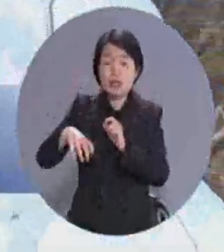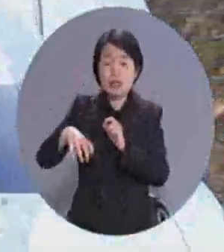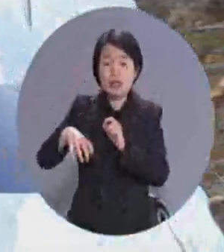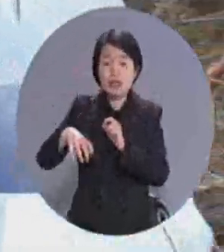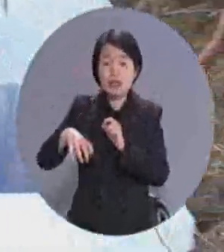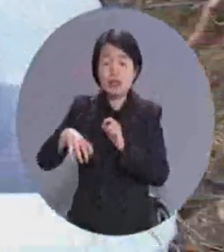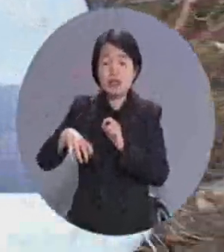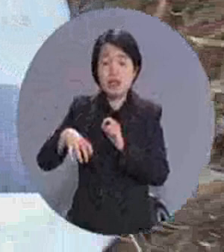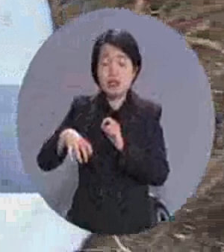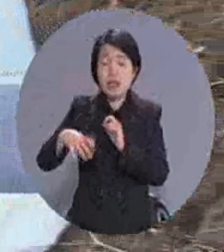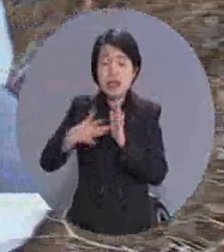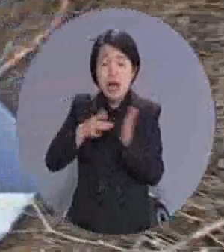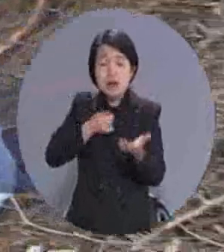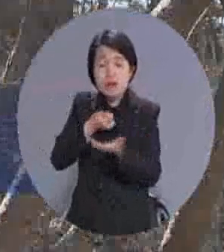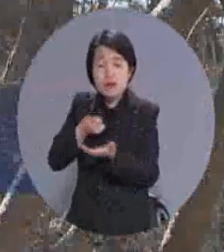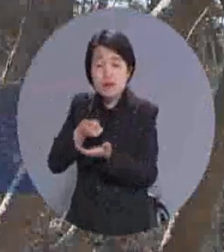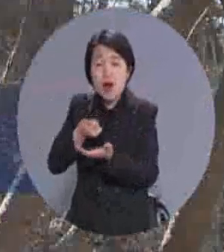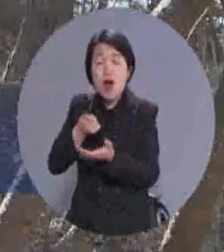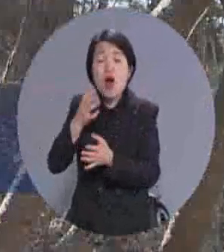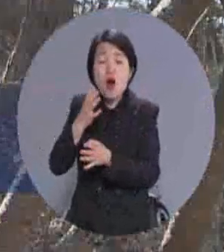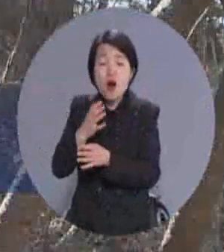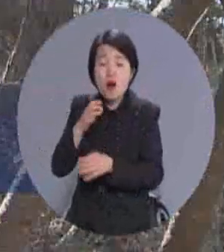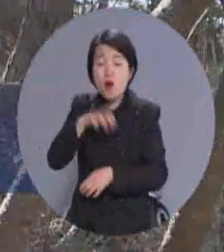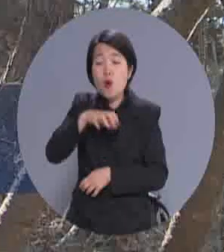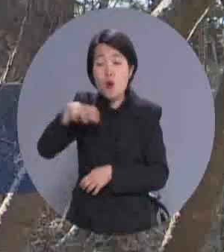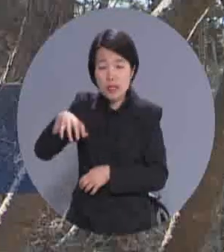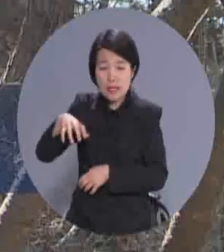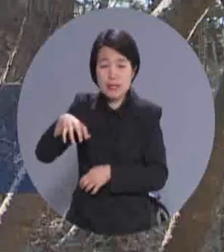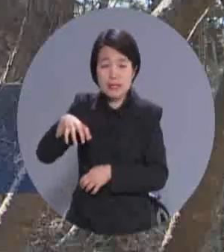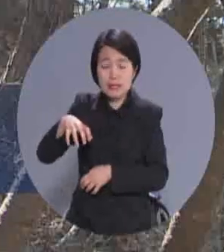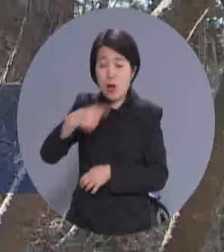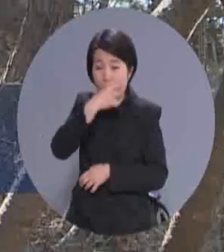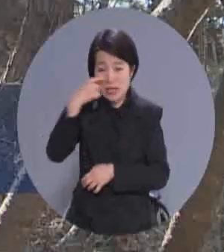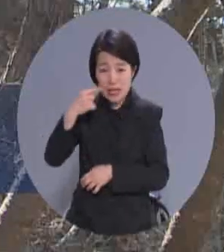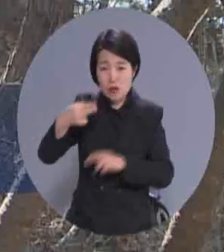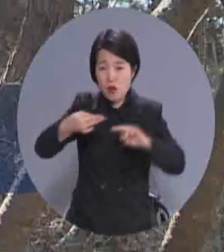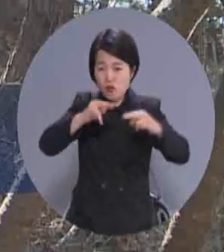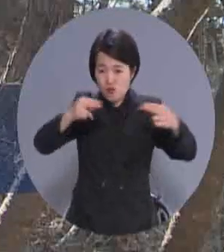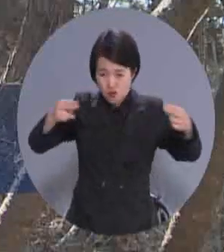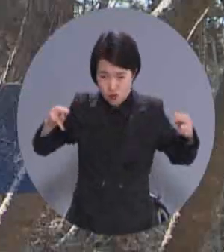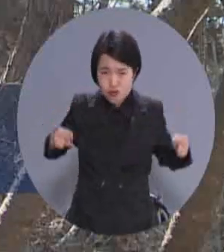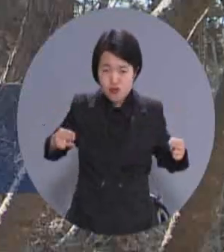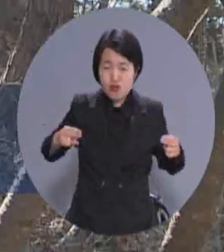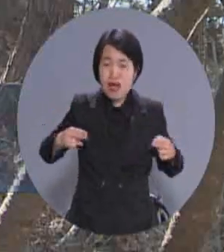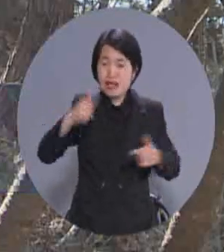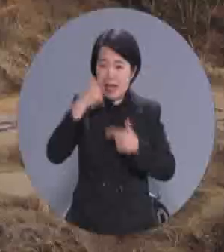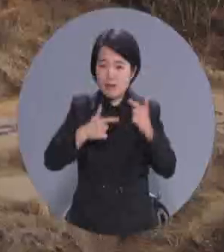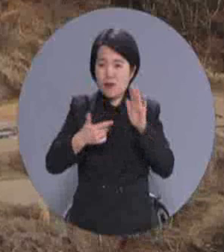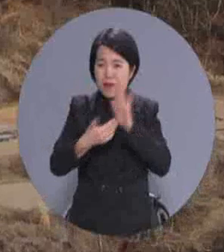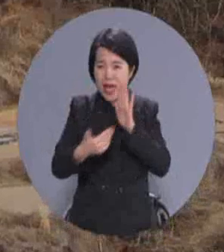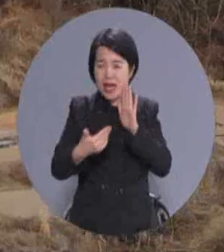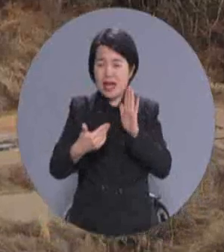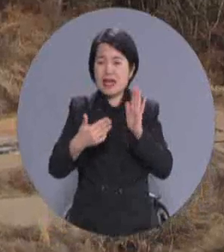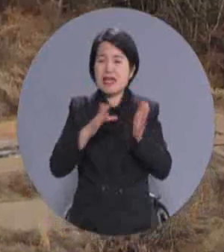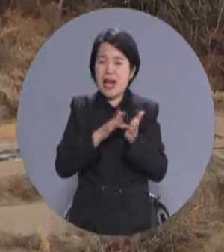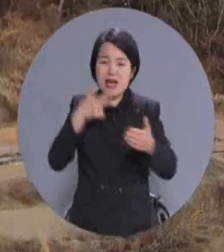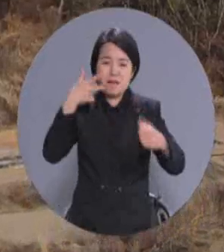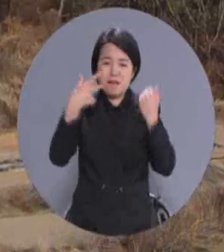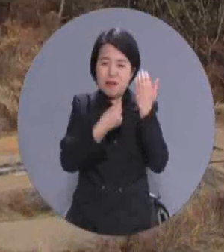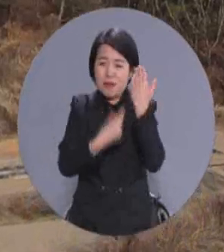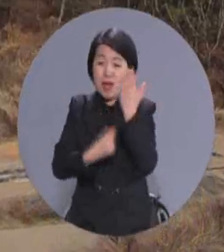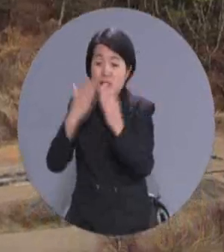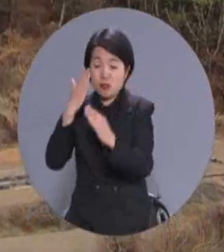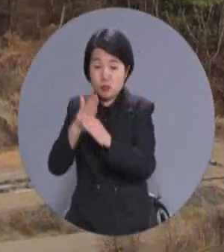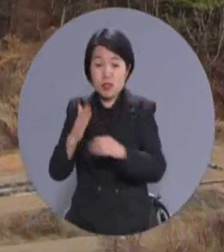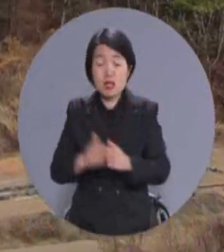시군에서 어디까지 방제를 하고 나무 주사 이렇게 띠를 둘러서 나무 주사를 같이 하고 있습니다. 소나무